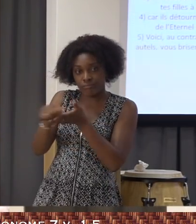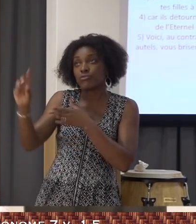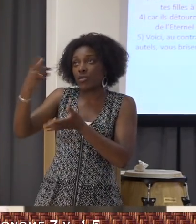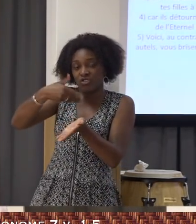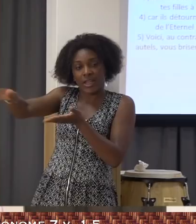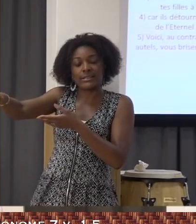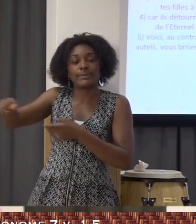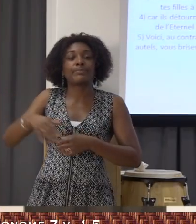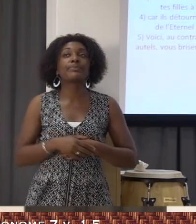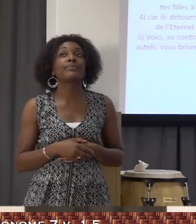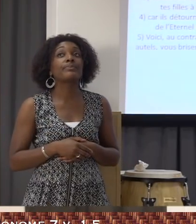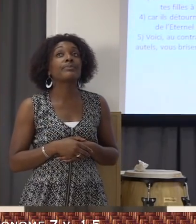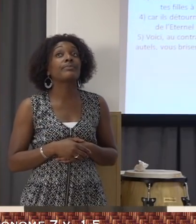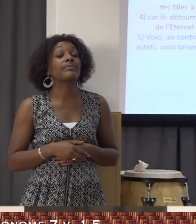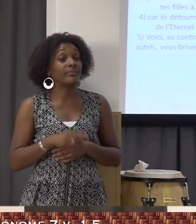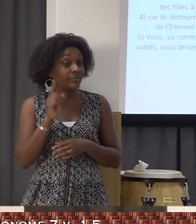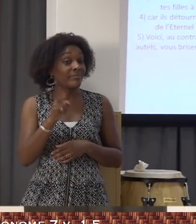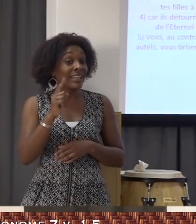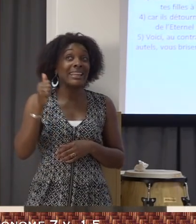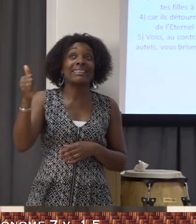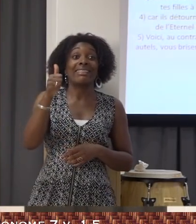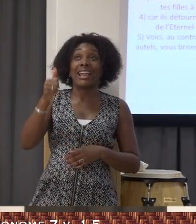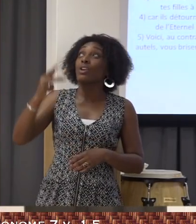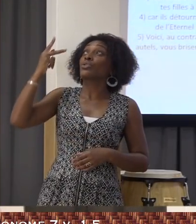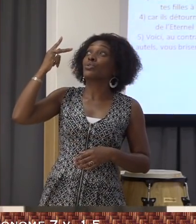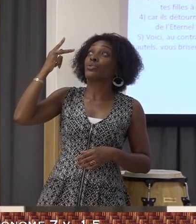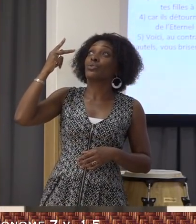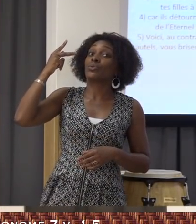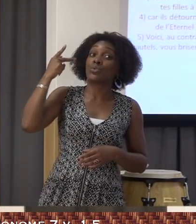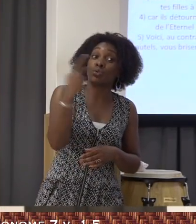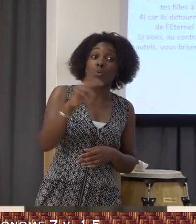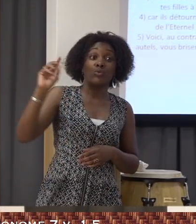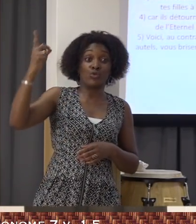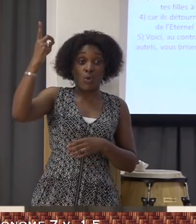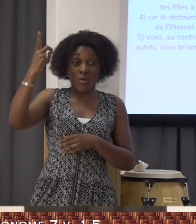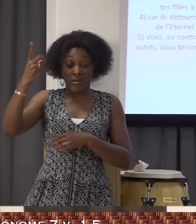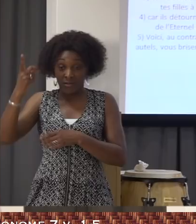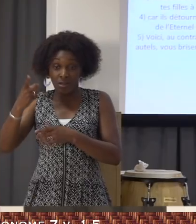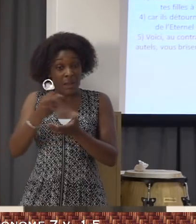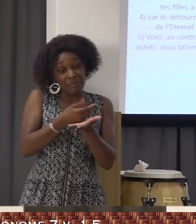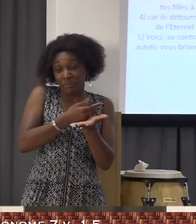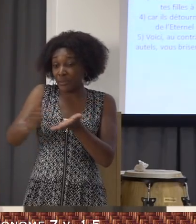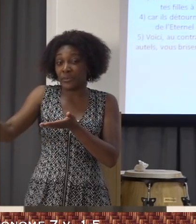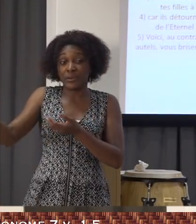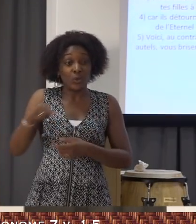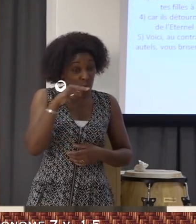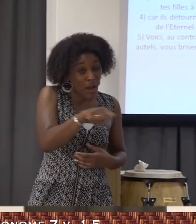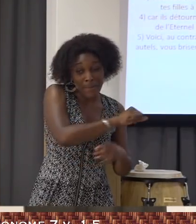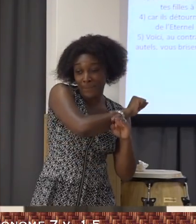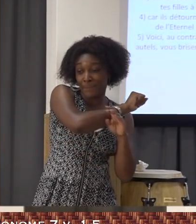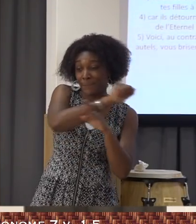verset dit, lorsque l'Éternel, ton Dieu, te les aura livrés et que tu les auras